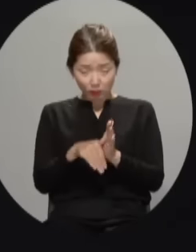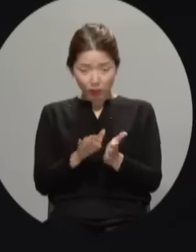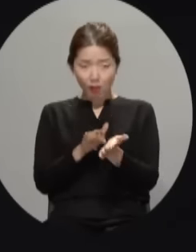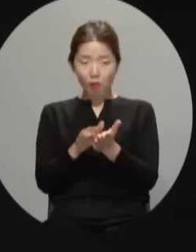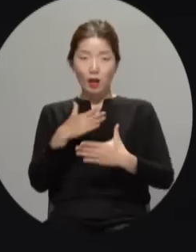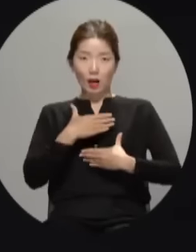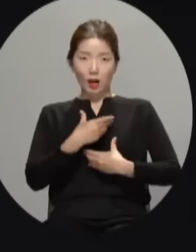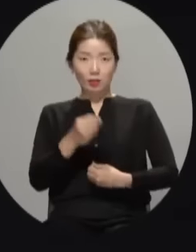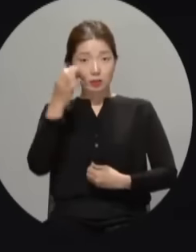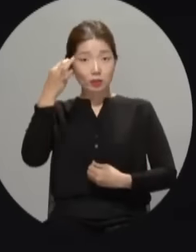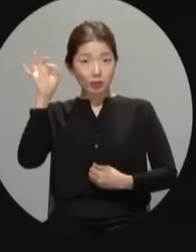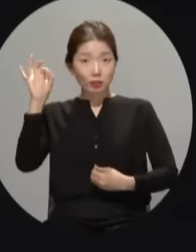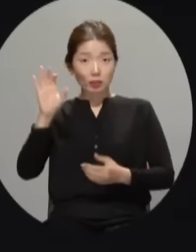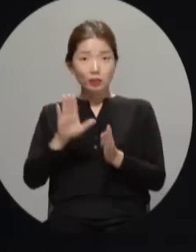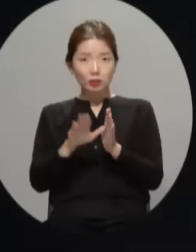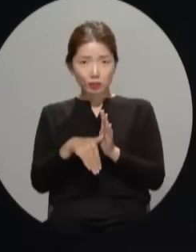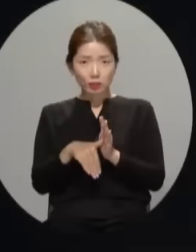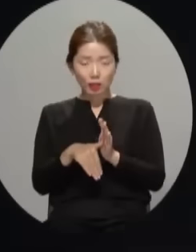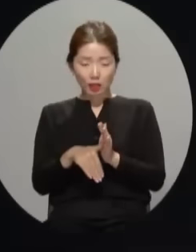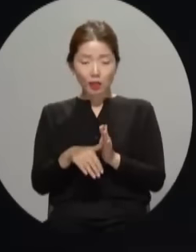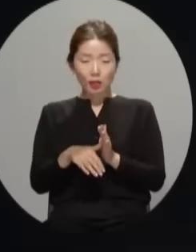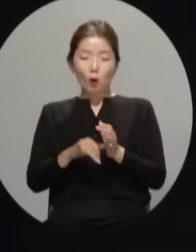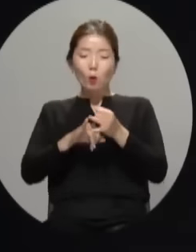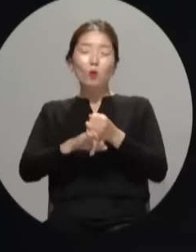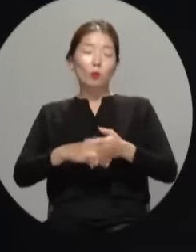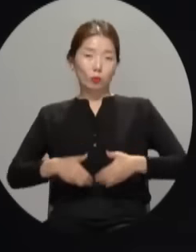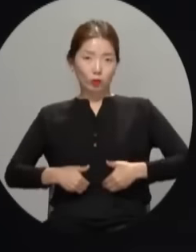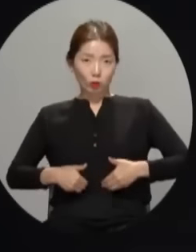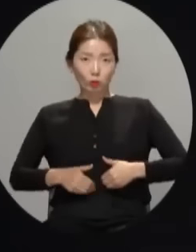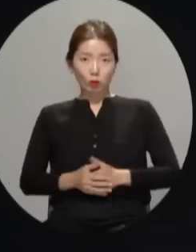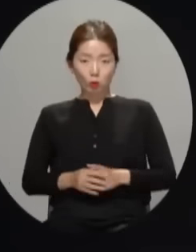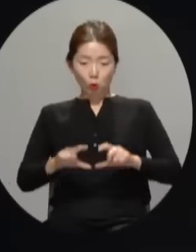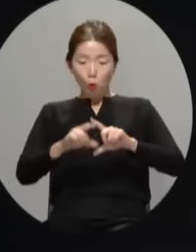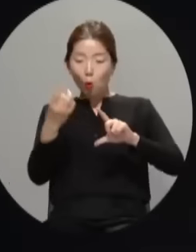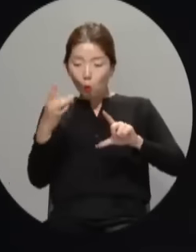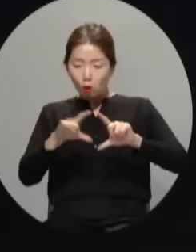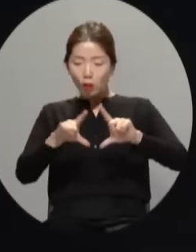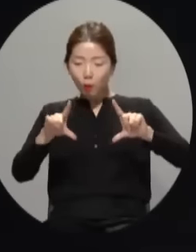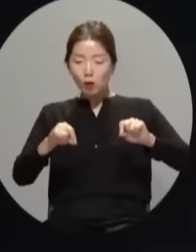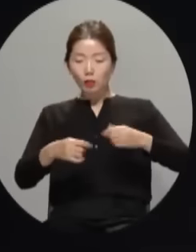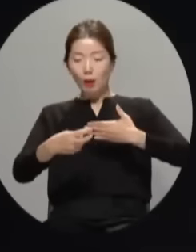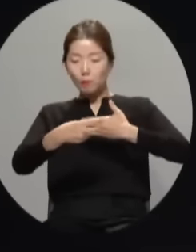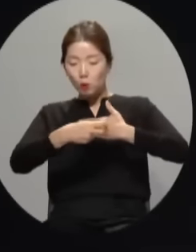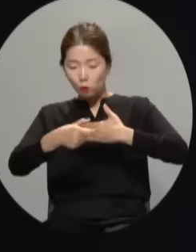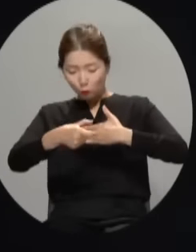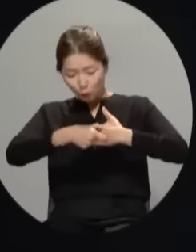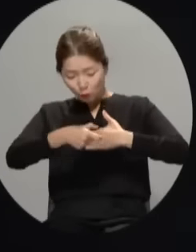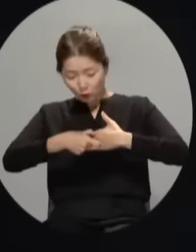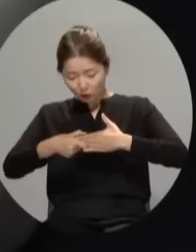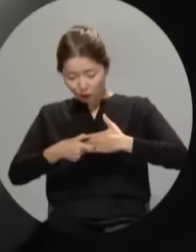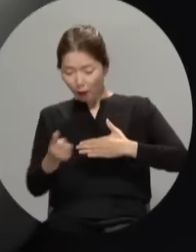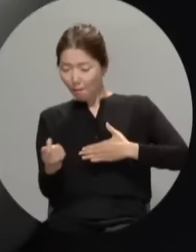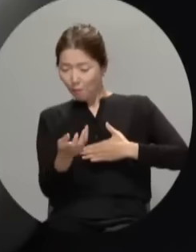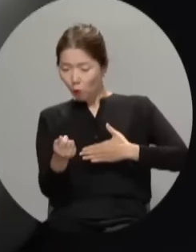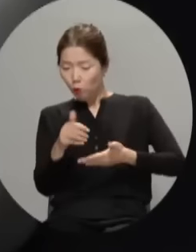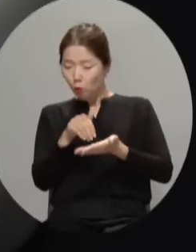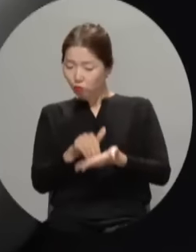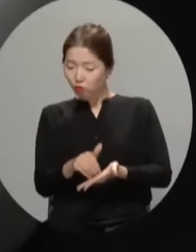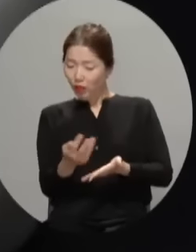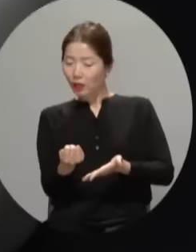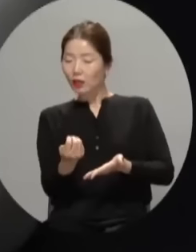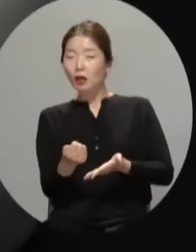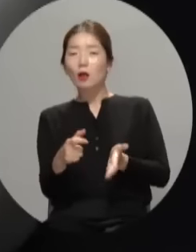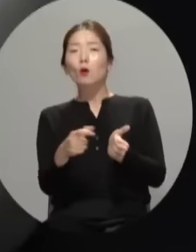배터리는 안전인증 대상으로 인증을 받아야 하는 건 물론 본체에 반드시 인증 표시와 인증 번호, 용량 등이